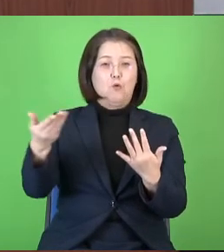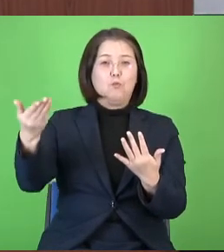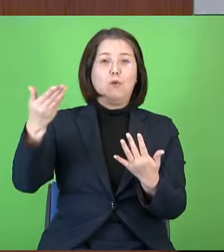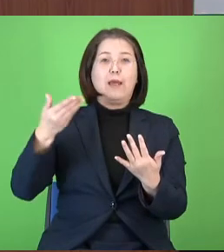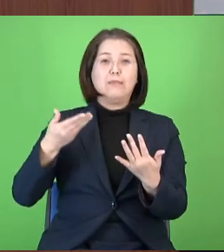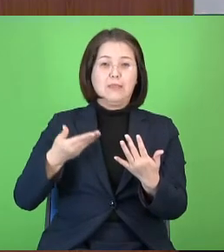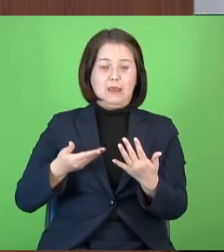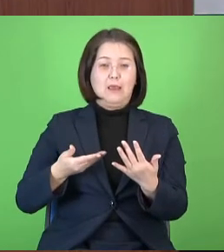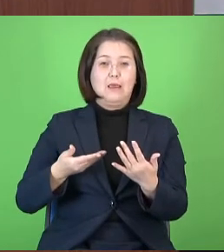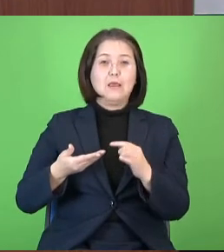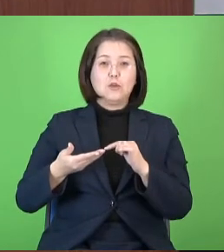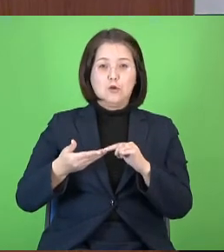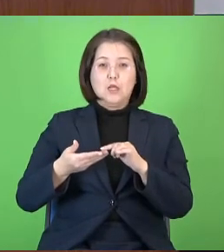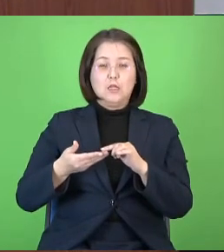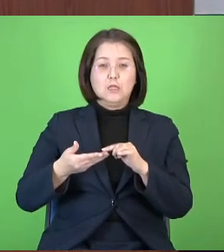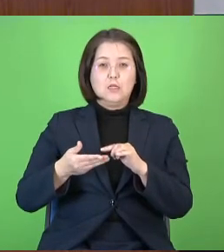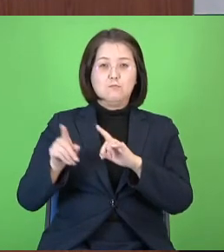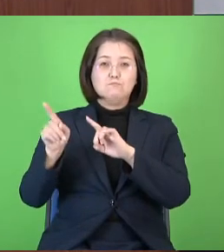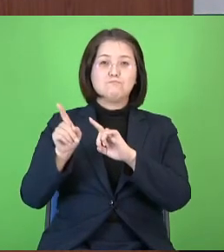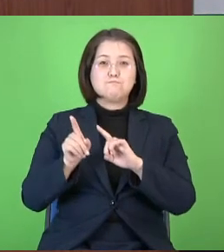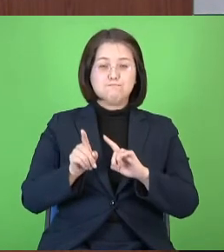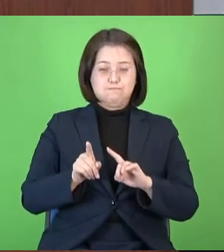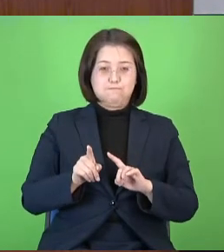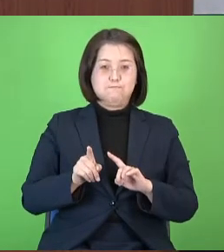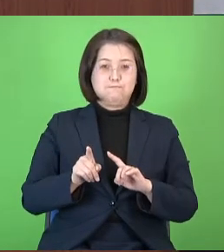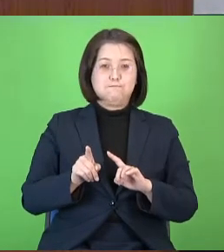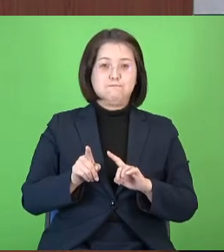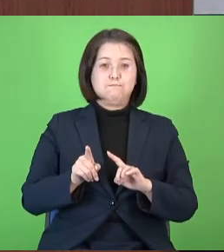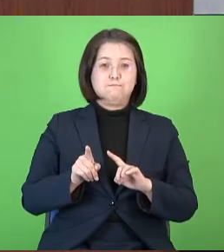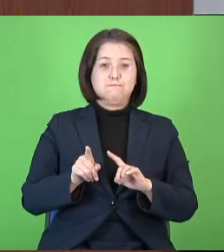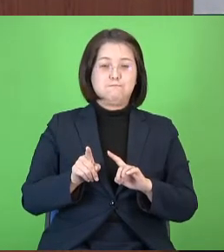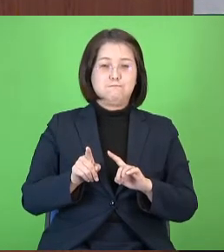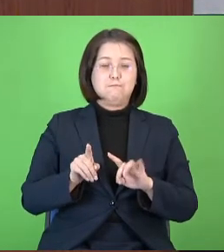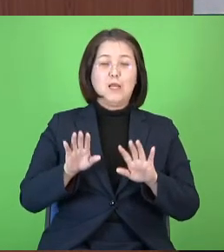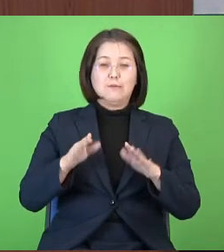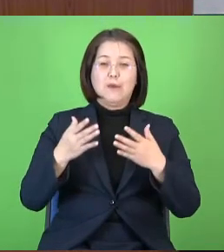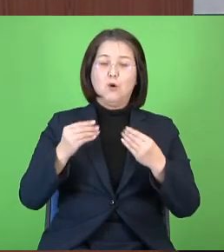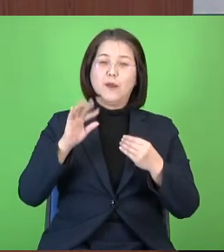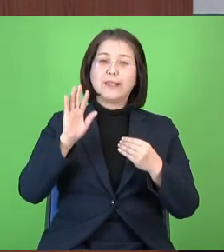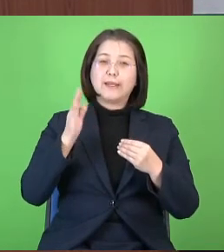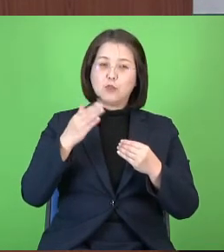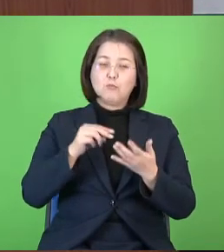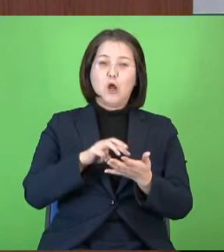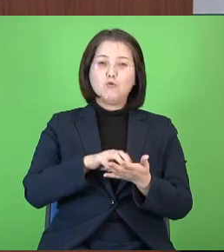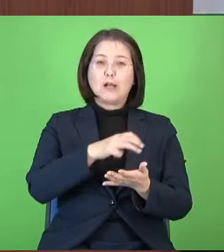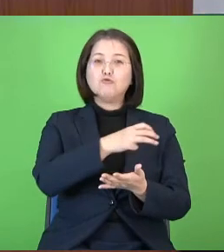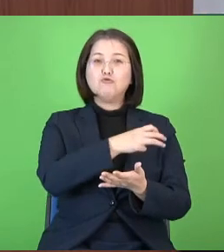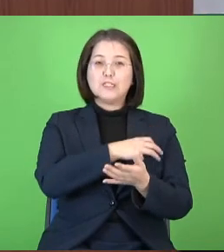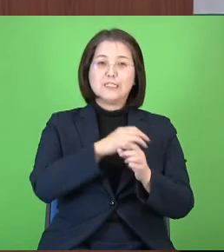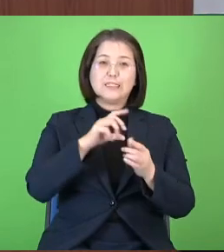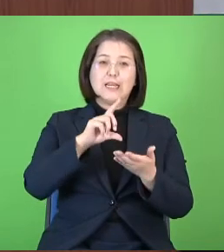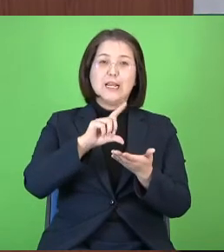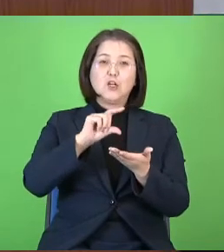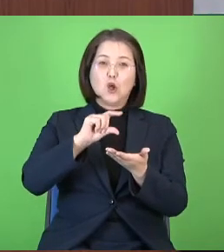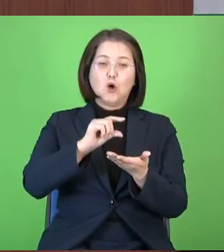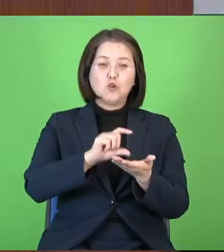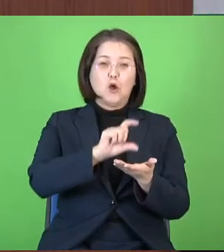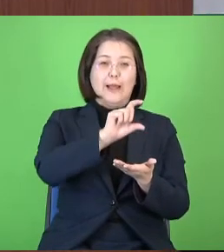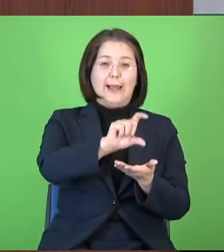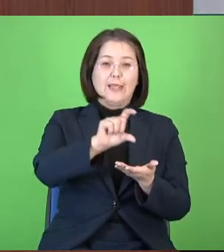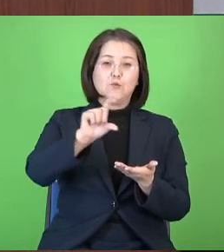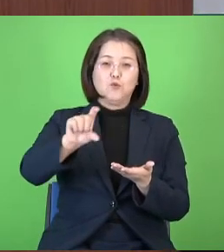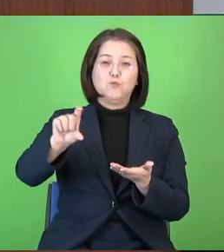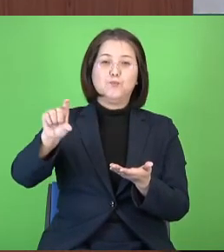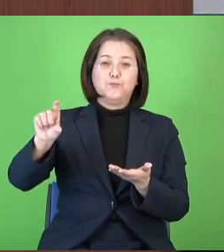私どもワクチン接種を各市町村は孫までなく進めていただく目的で各市町村のマップデータ